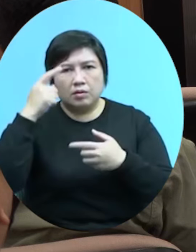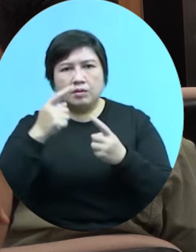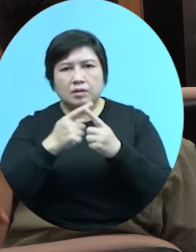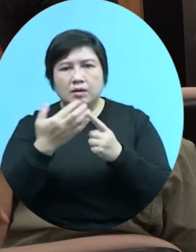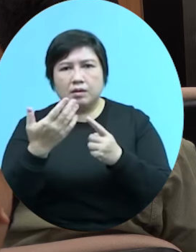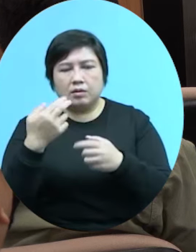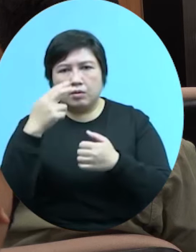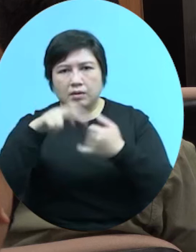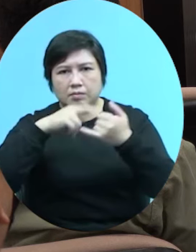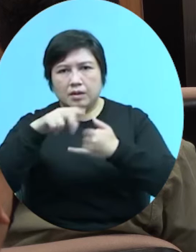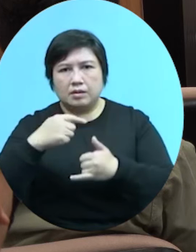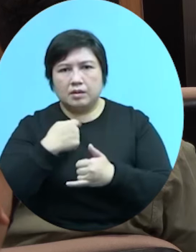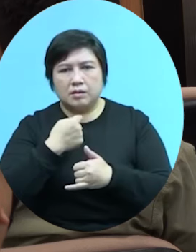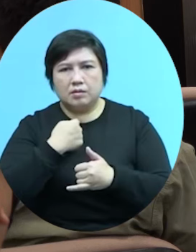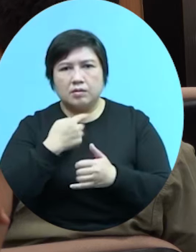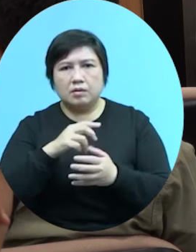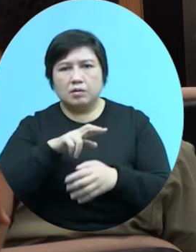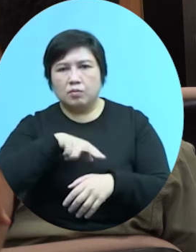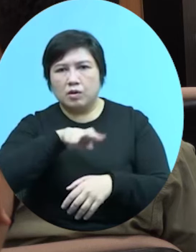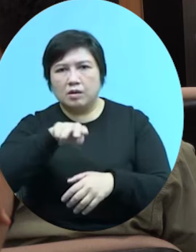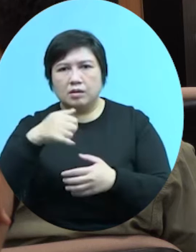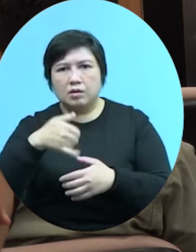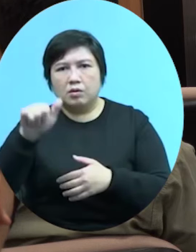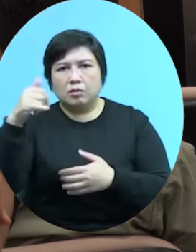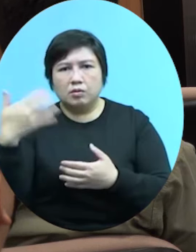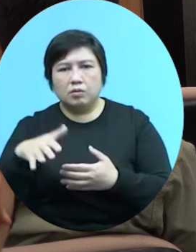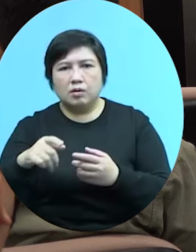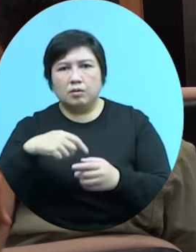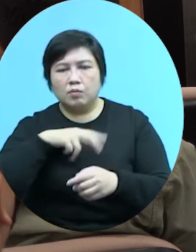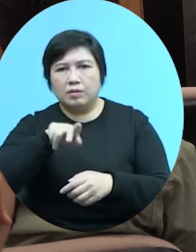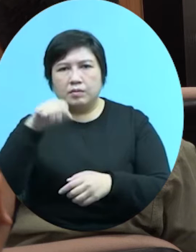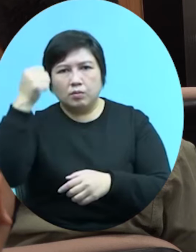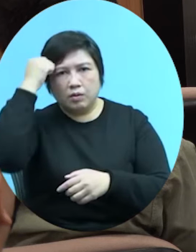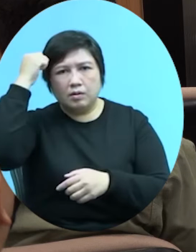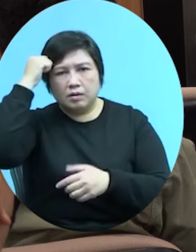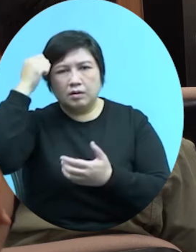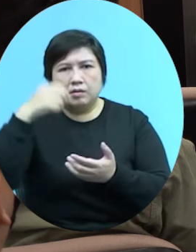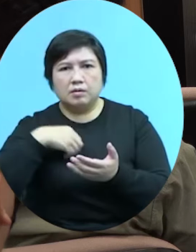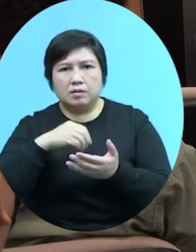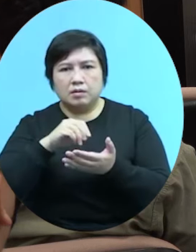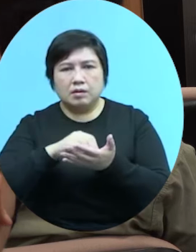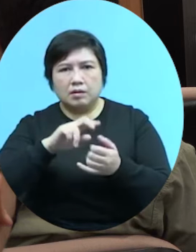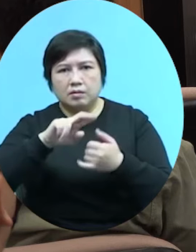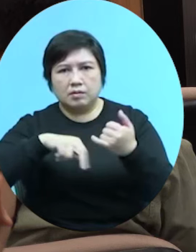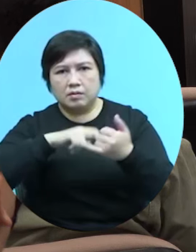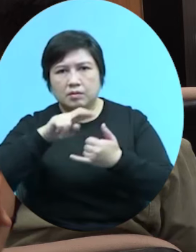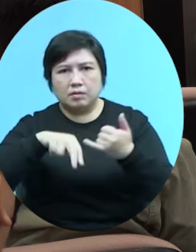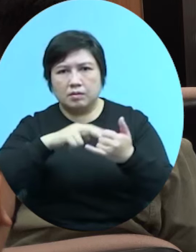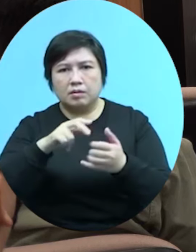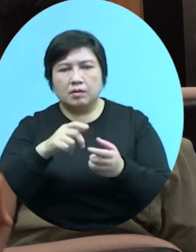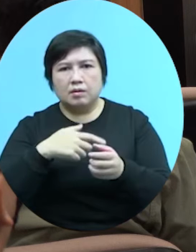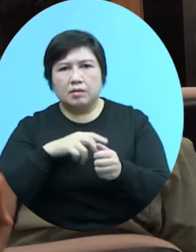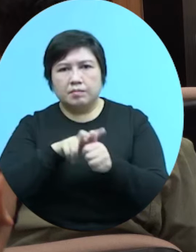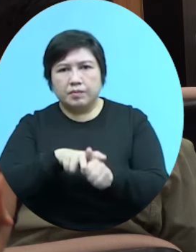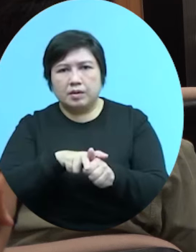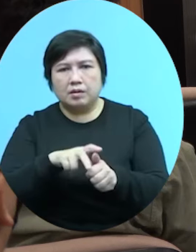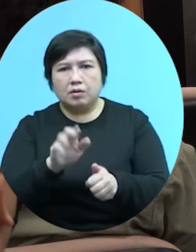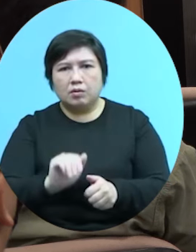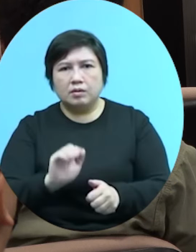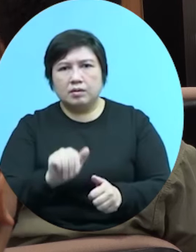做檢測如果是找去過的人有難度的話如何確保做到強制檢測呢謝謝